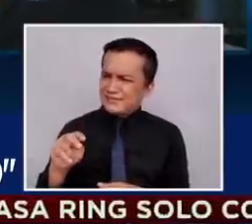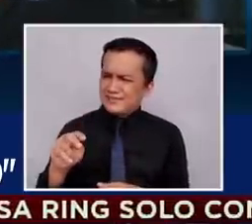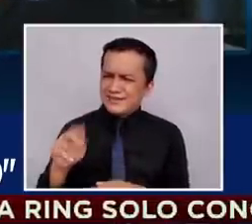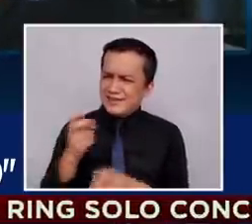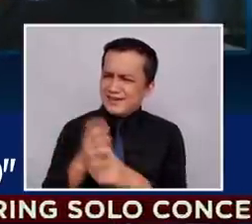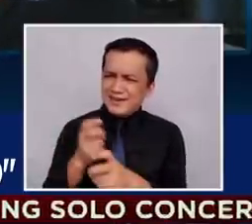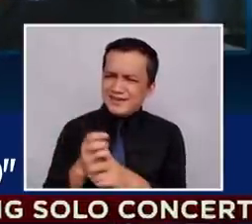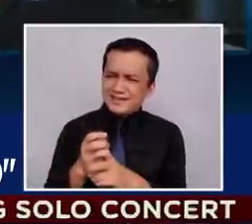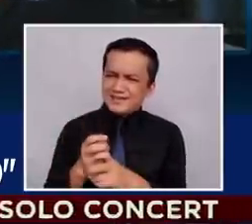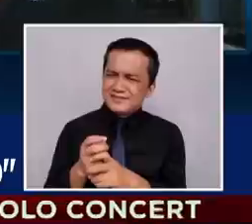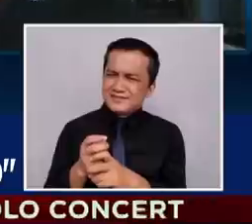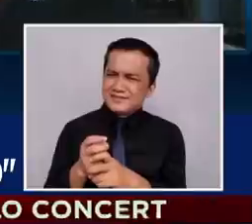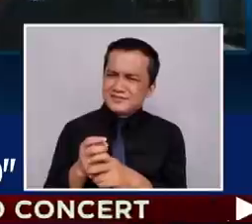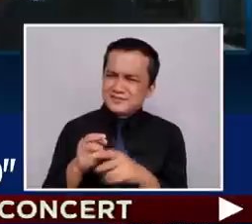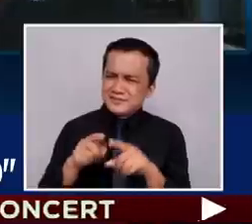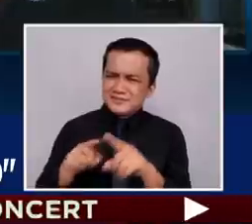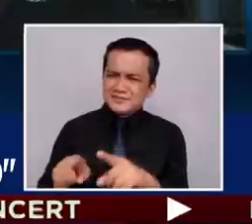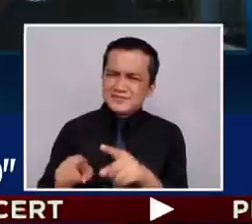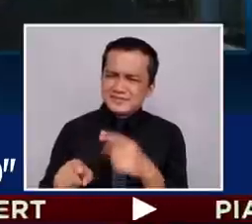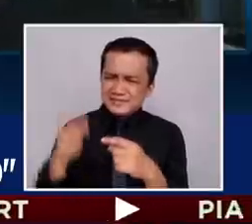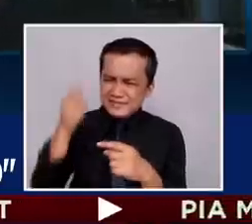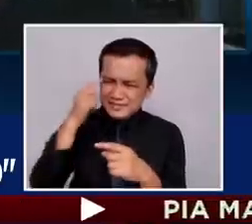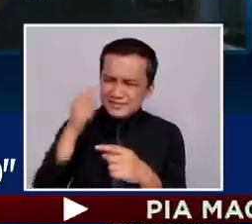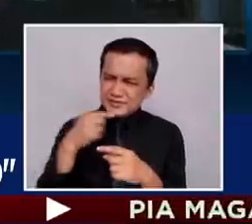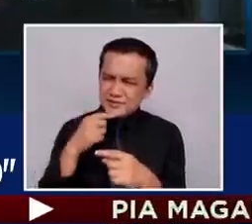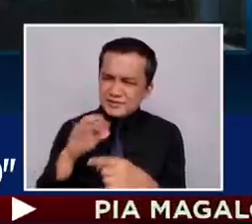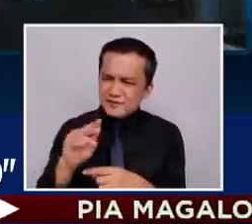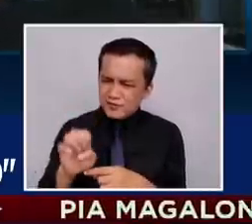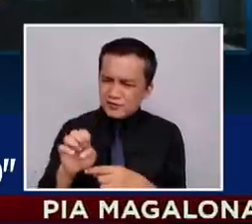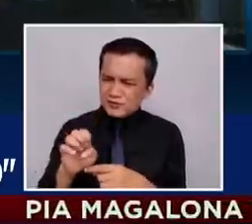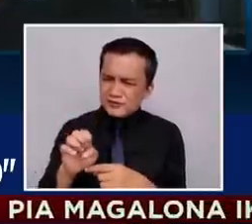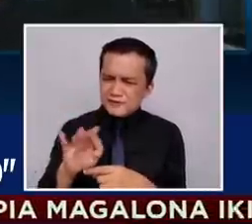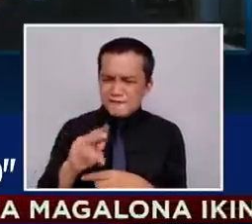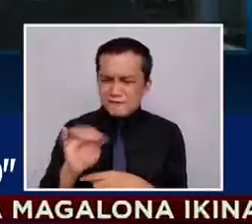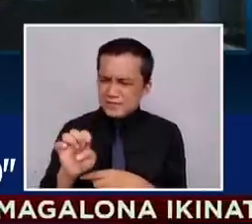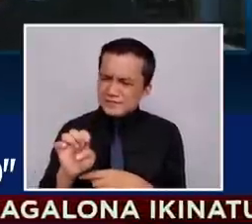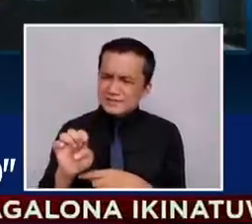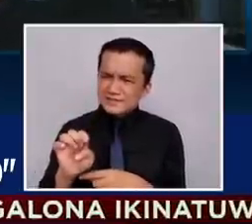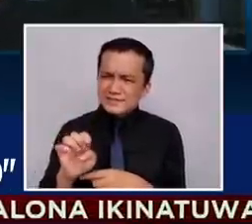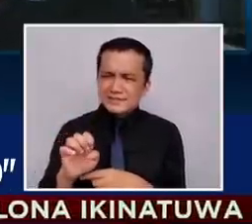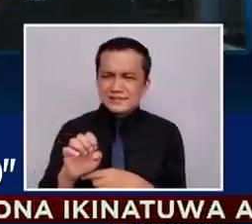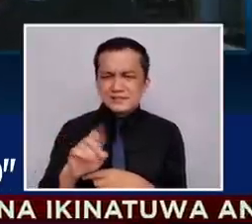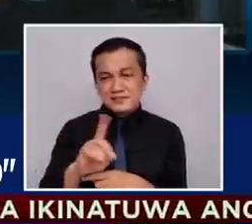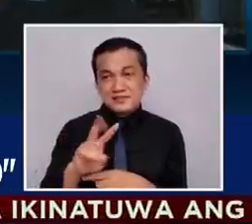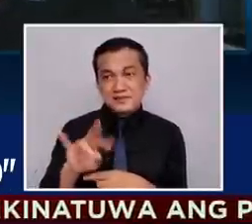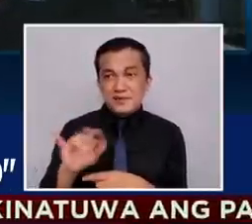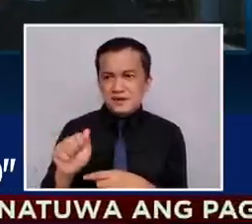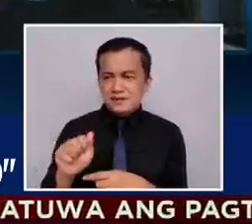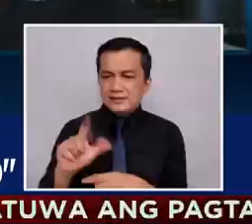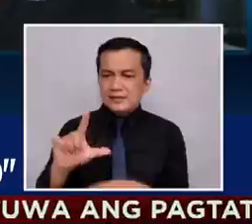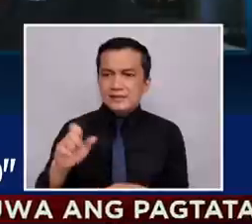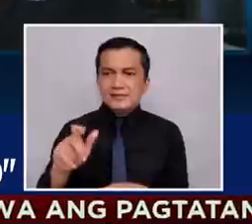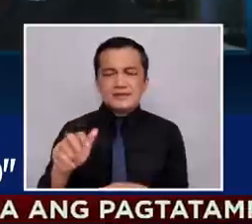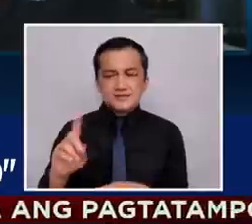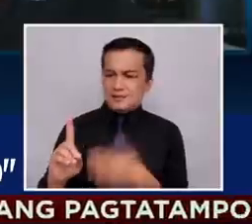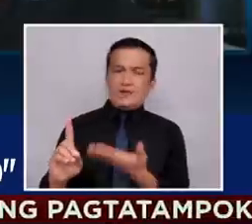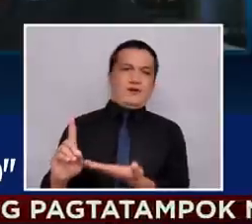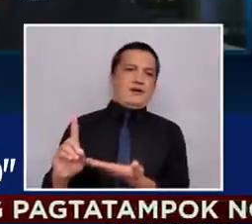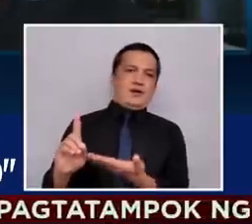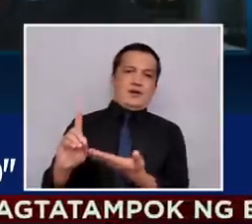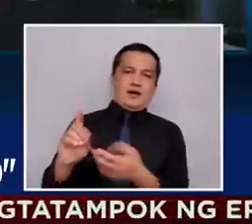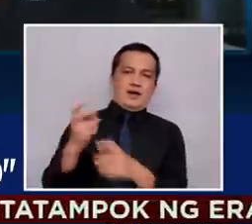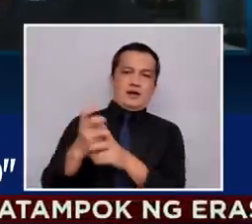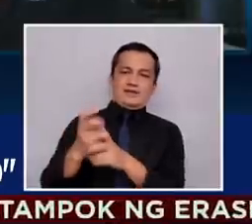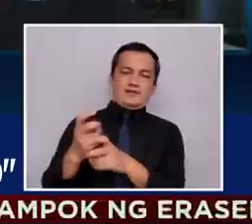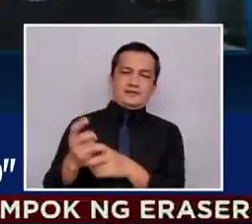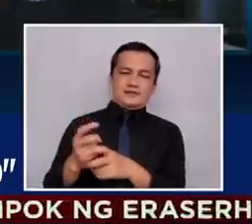up to, but I'll take force. Force, fierce, diva I'll even take. Legend is like, that's a hard one, but I tell